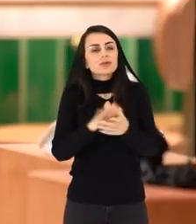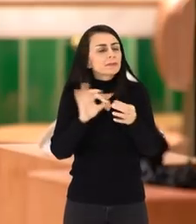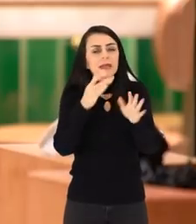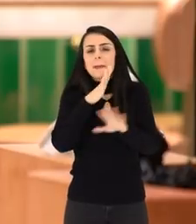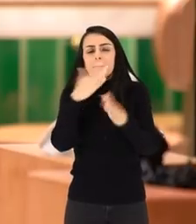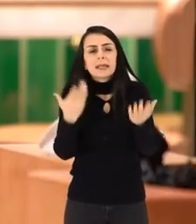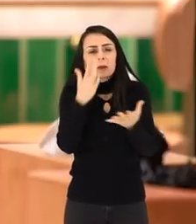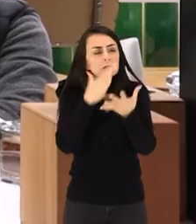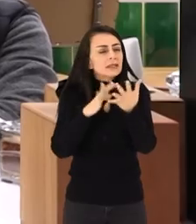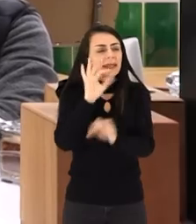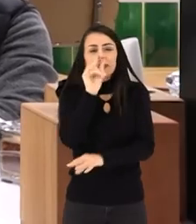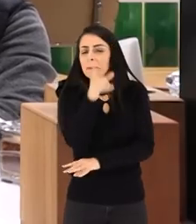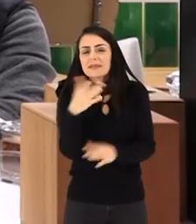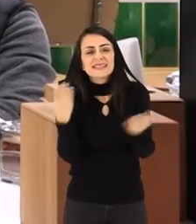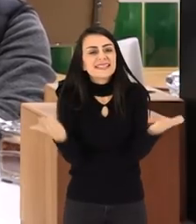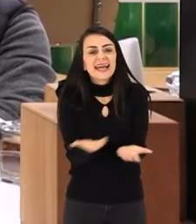biliyorsun, kimlerdensin,